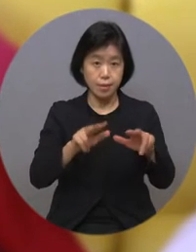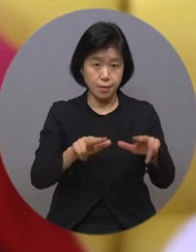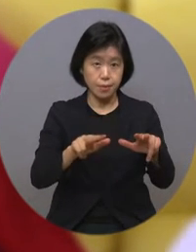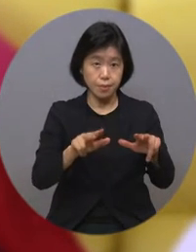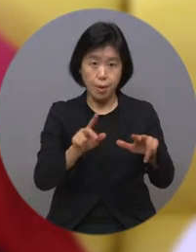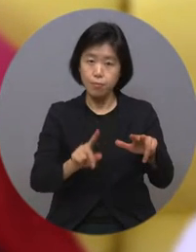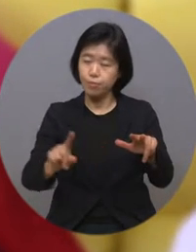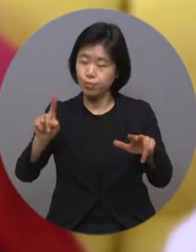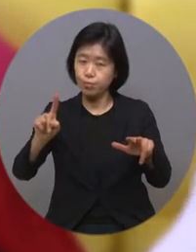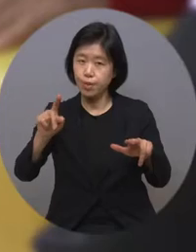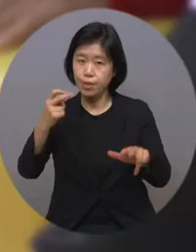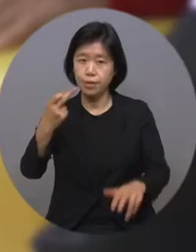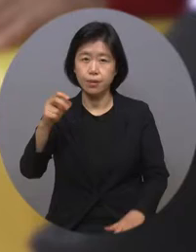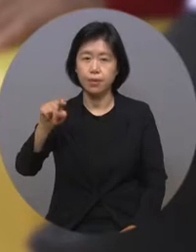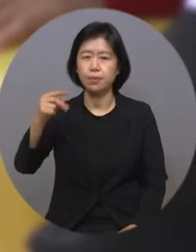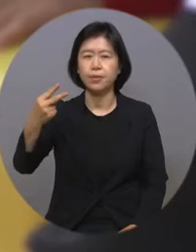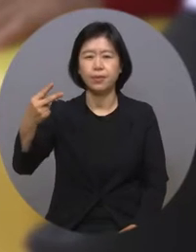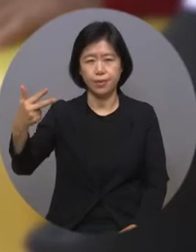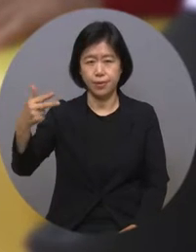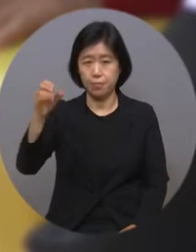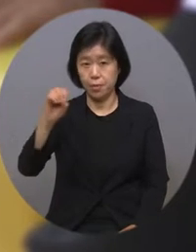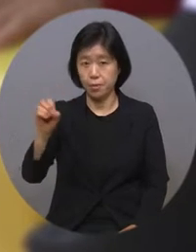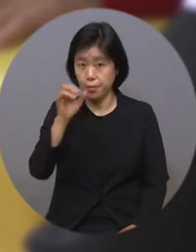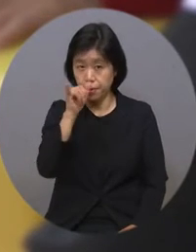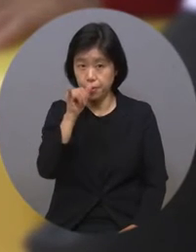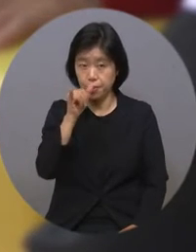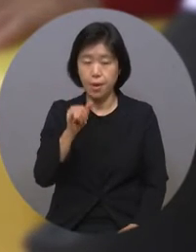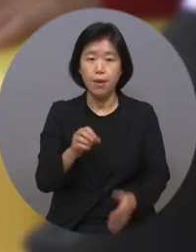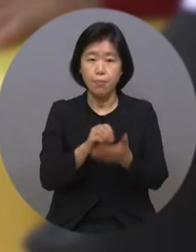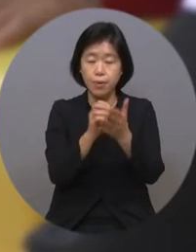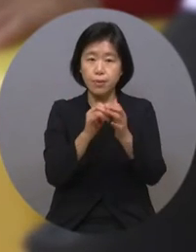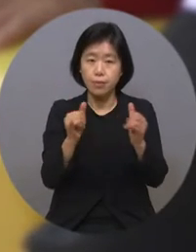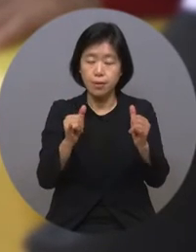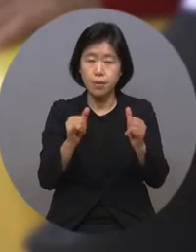12.27%로 인상되고 가입자 세대당 월 평균 보험료는